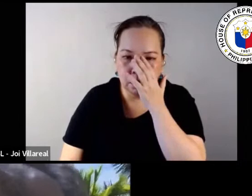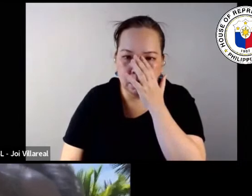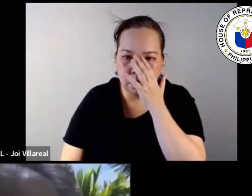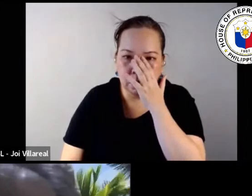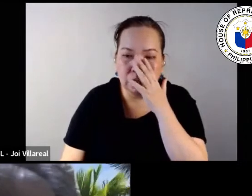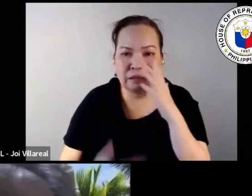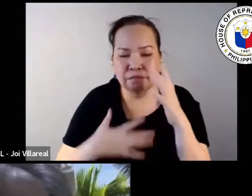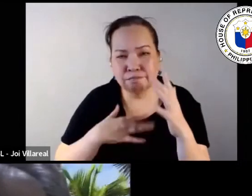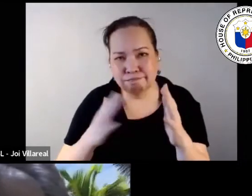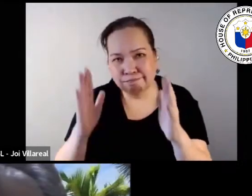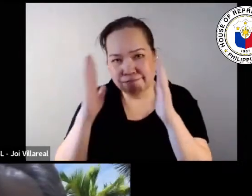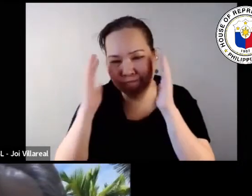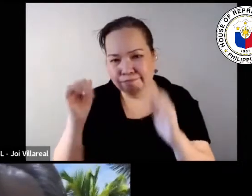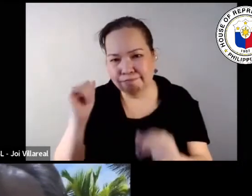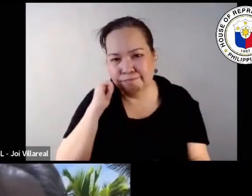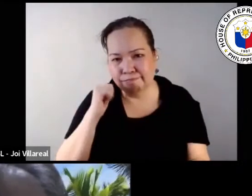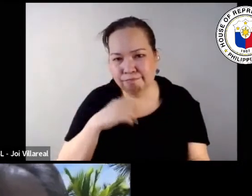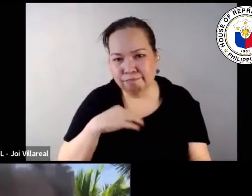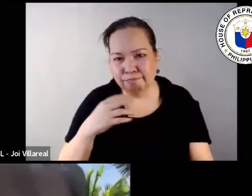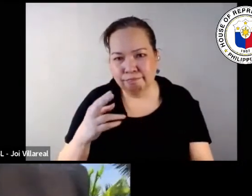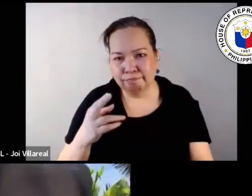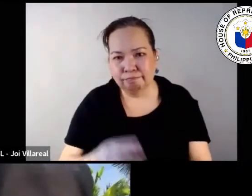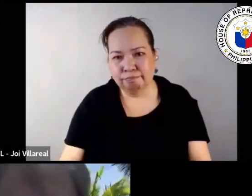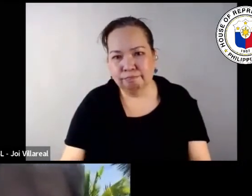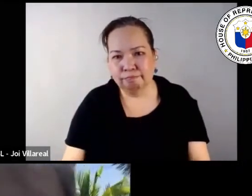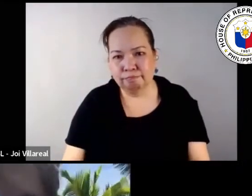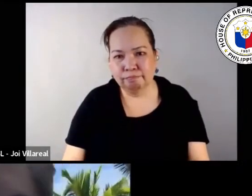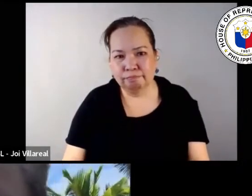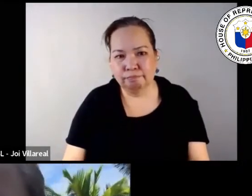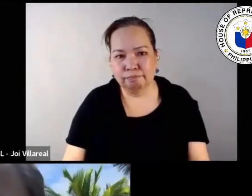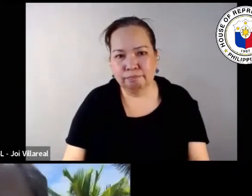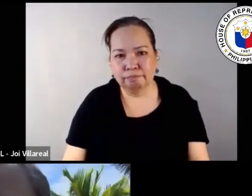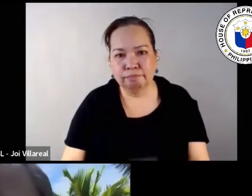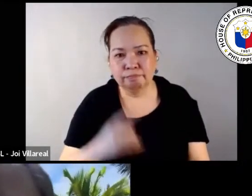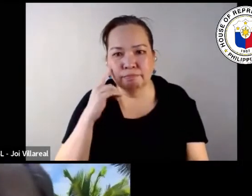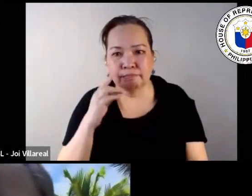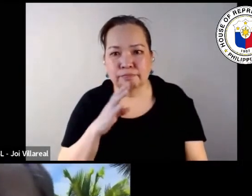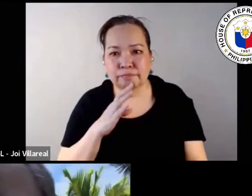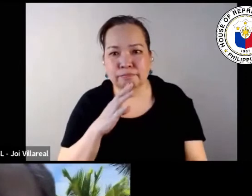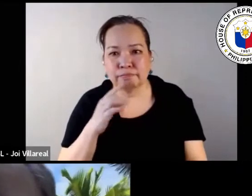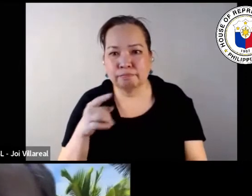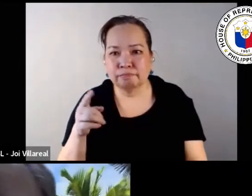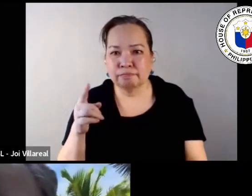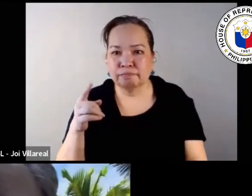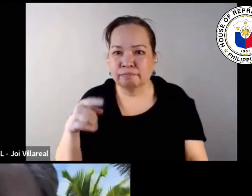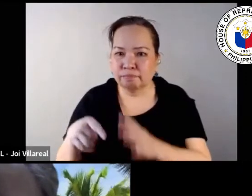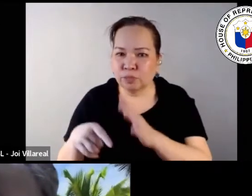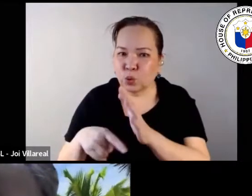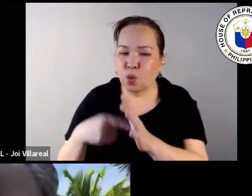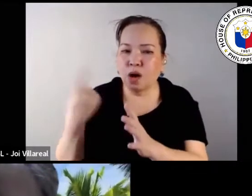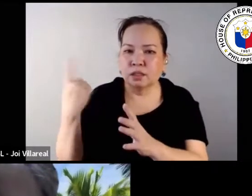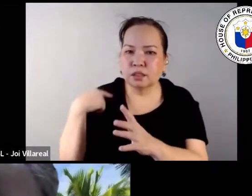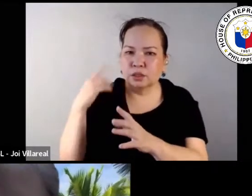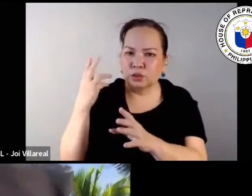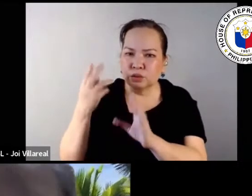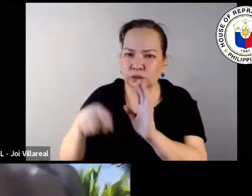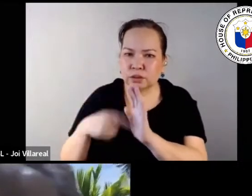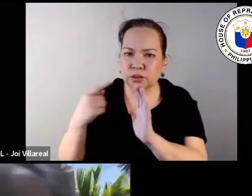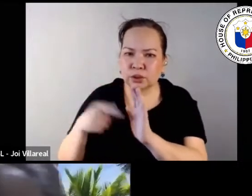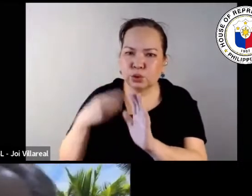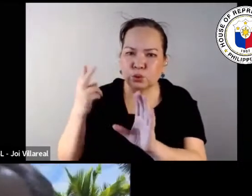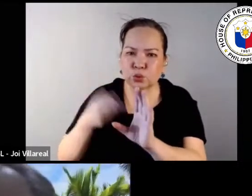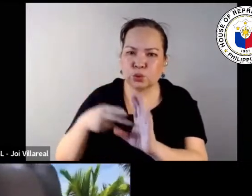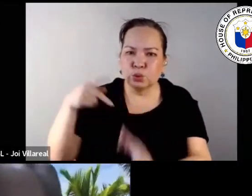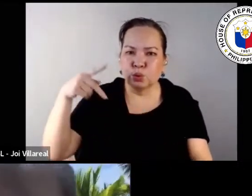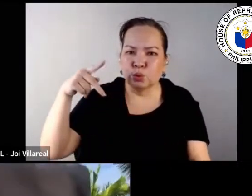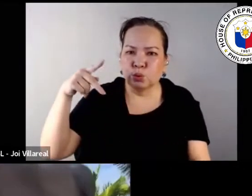Ayaw mong makinig Dr. Nolasco eh. Mr. Chair, yung historical na sinasabi niya, minsan pa lang naman tayo sumama sa PISA exam. Yes eh. Ang